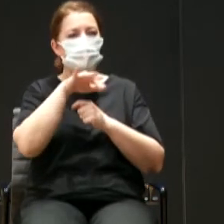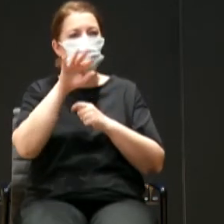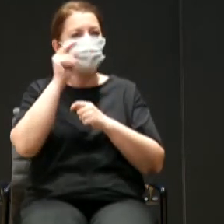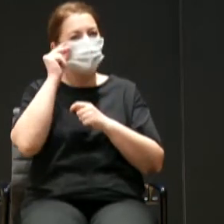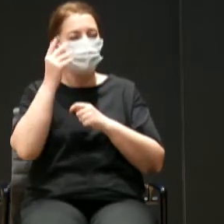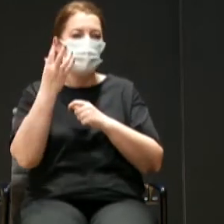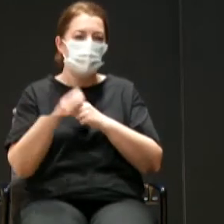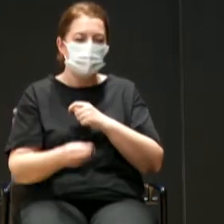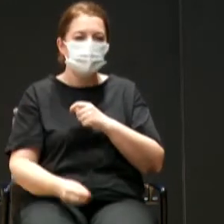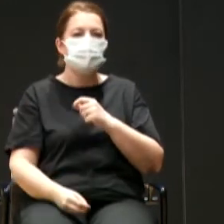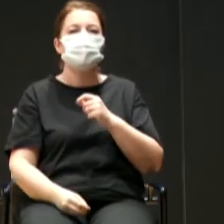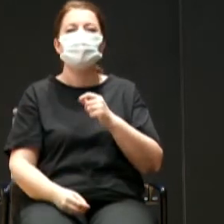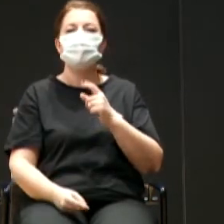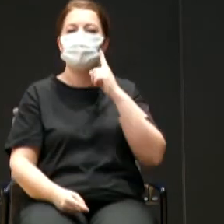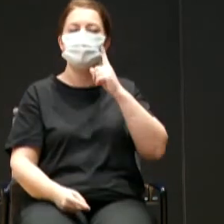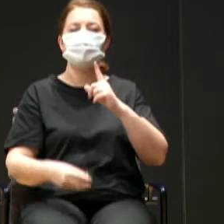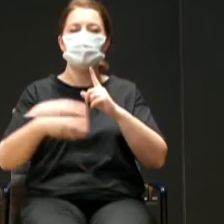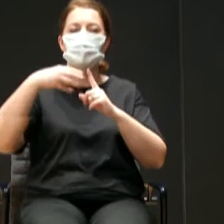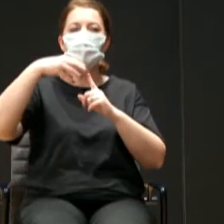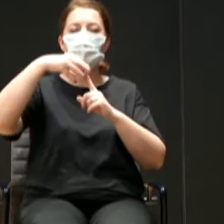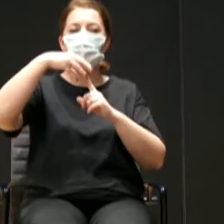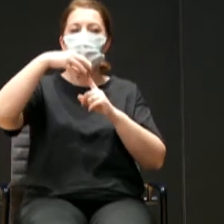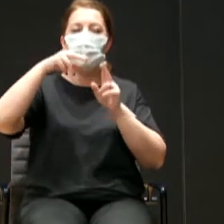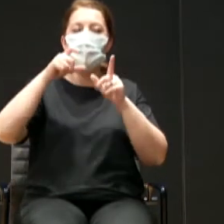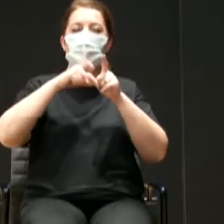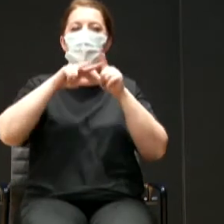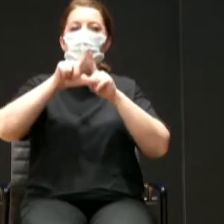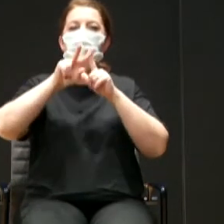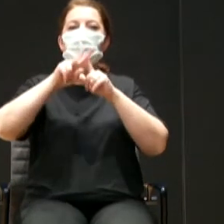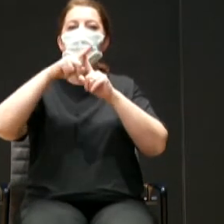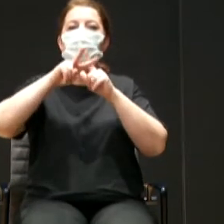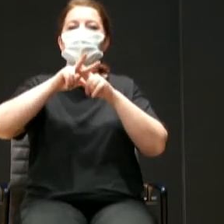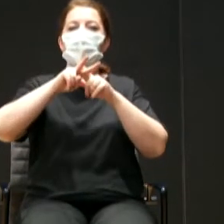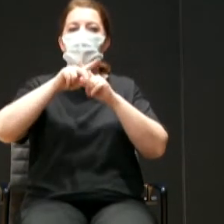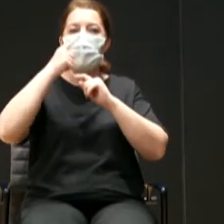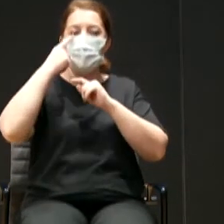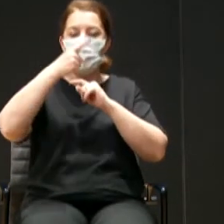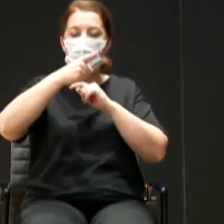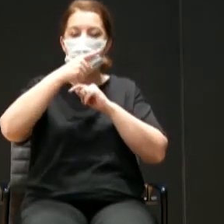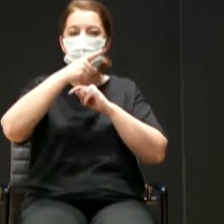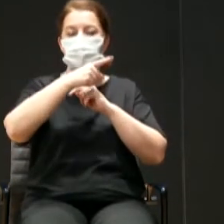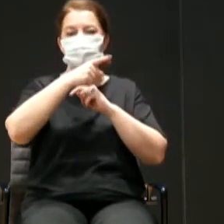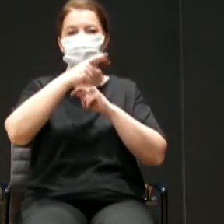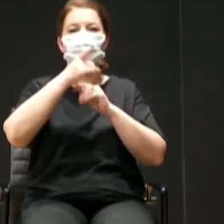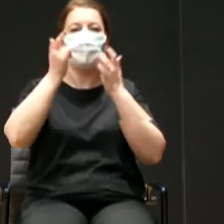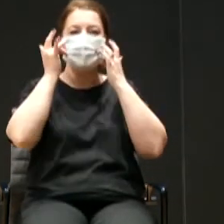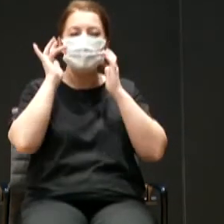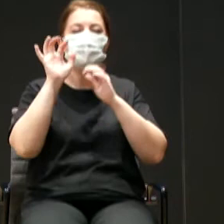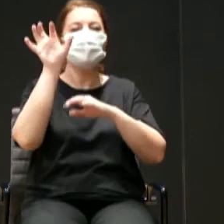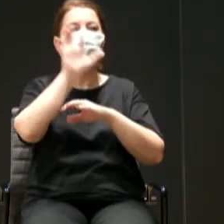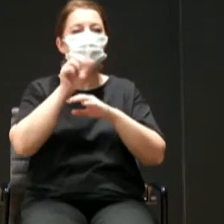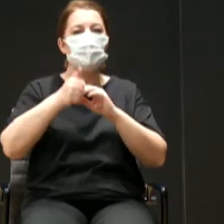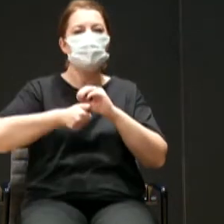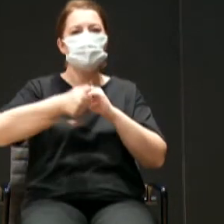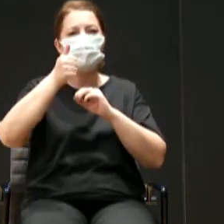belki. Galata Kulesi biliyorsunuz, eskiden İBB'deydi bunun işletmesi. Kültür Turizm Bakanlığı